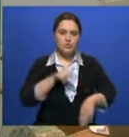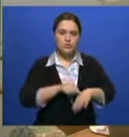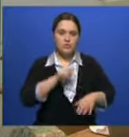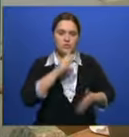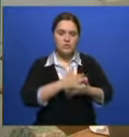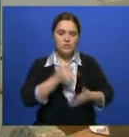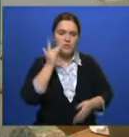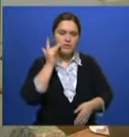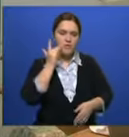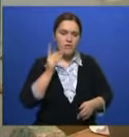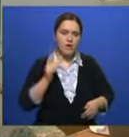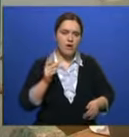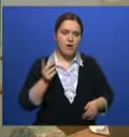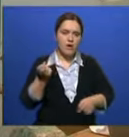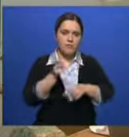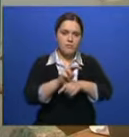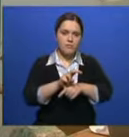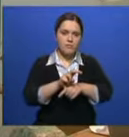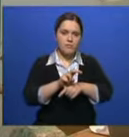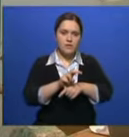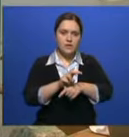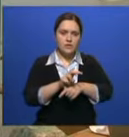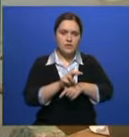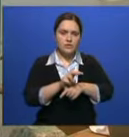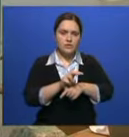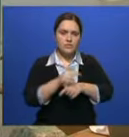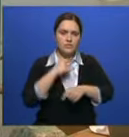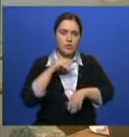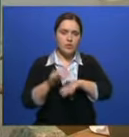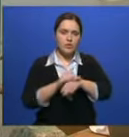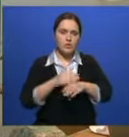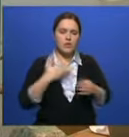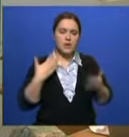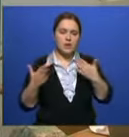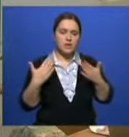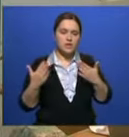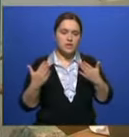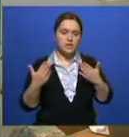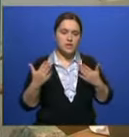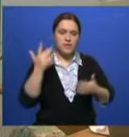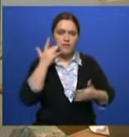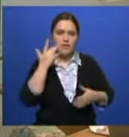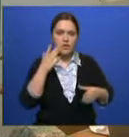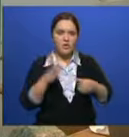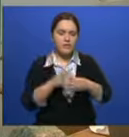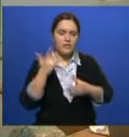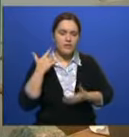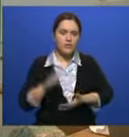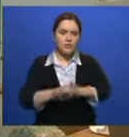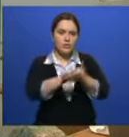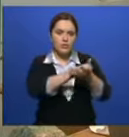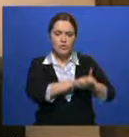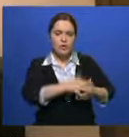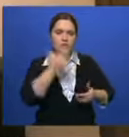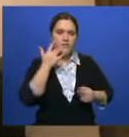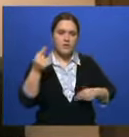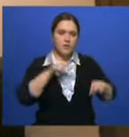прихожу, то есть у нас, в общем, довольно, ну, добрые отношения. Вообще компания дружественная, коллектив